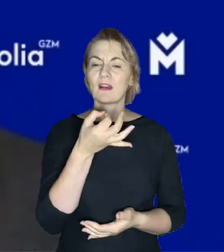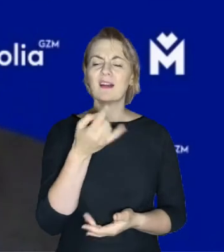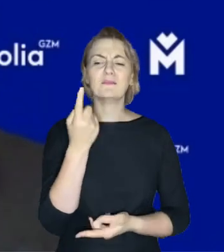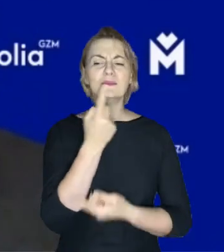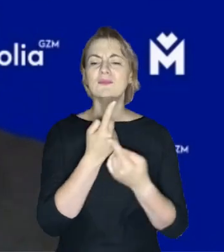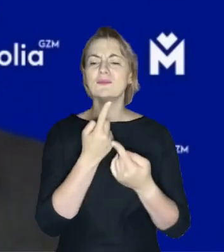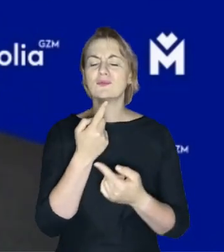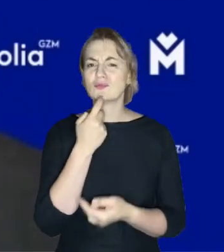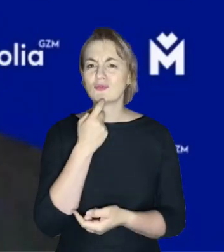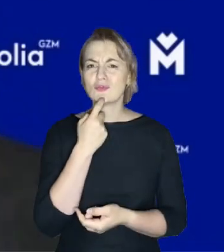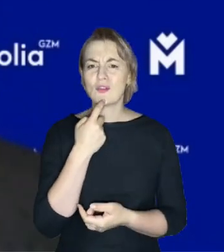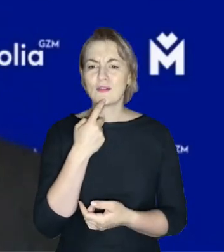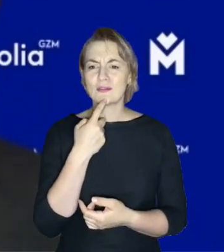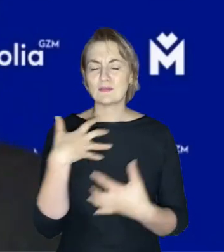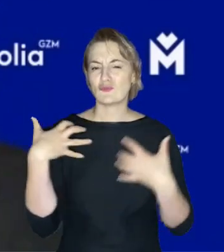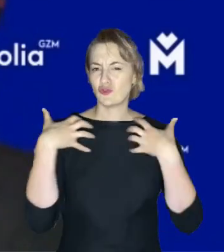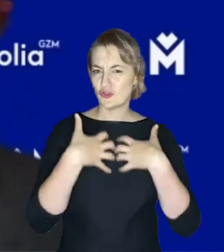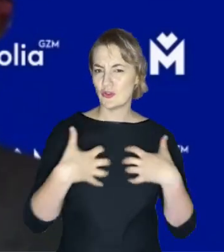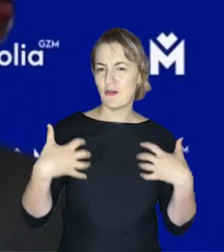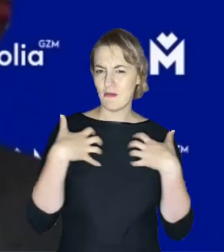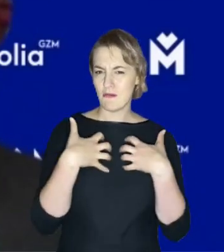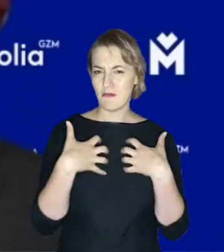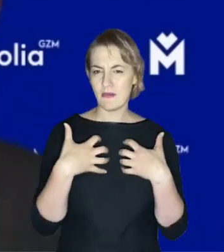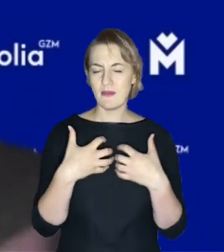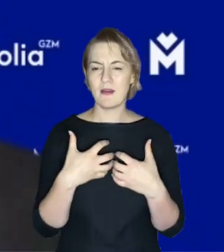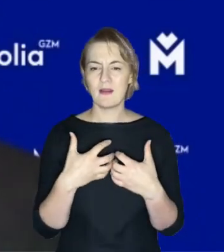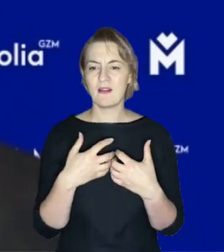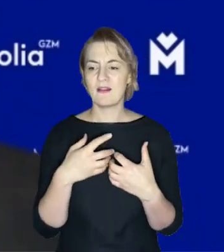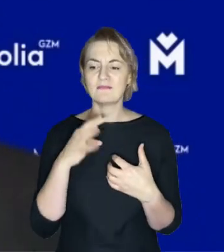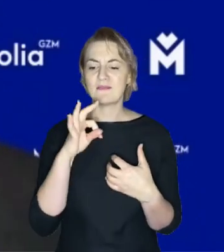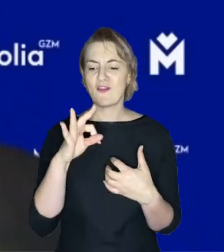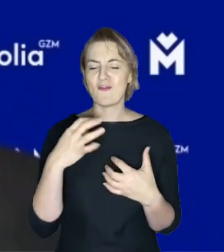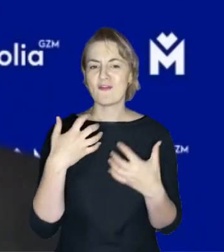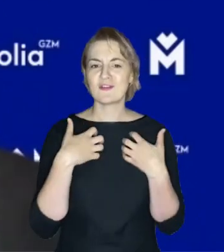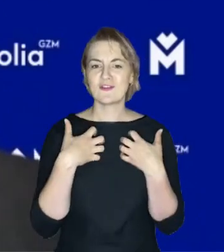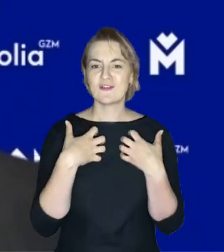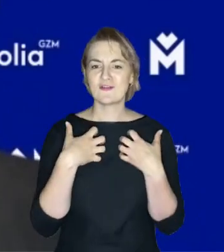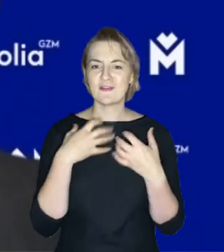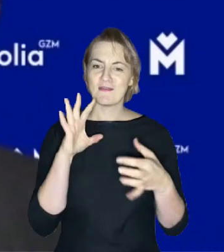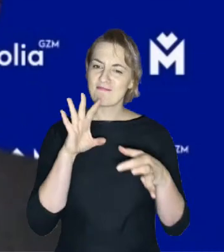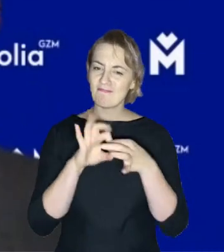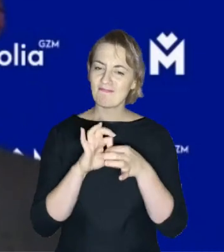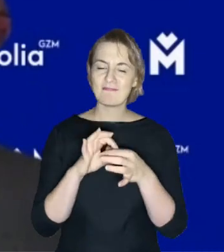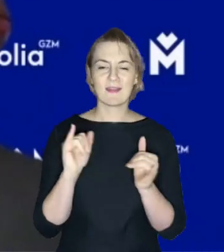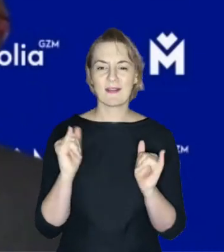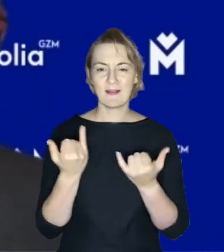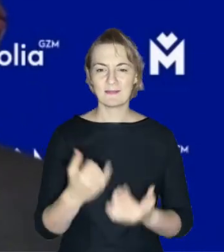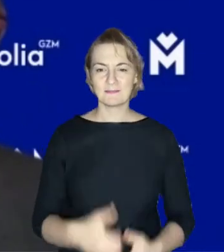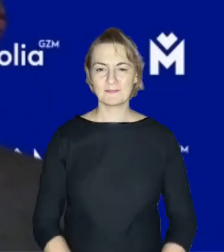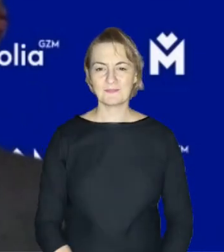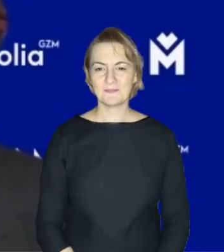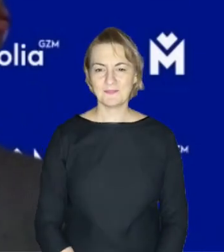przyroda? Jaką rolę pełni w twoim życiu? O twój osobisty związek z dziką przyrodą, z dzikością?